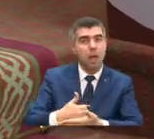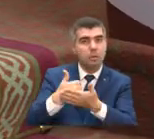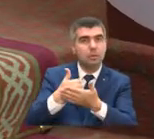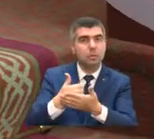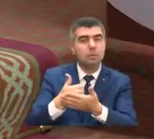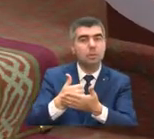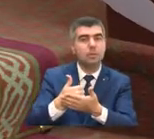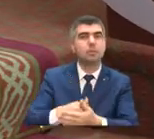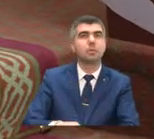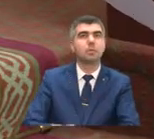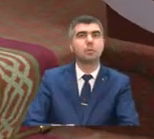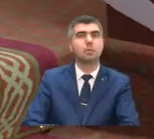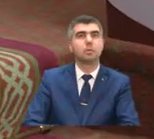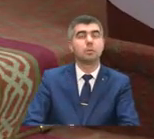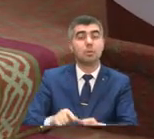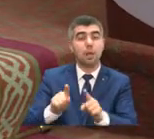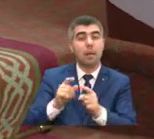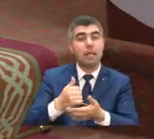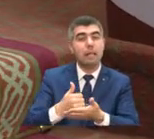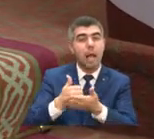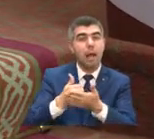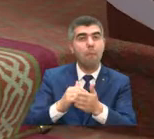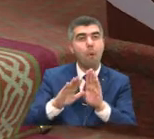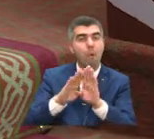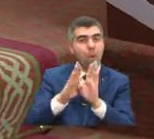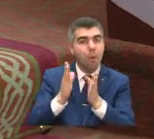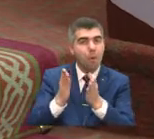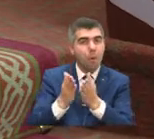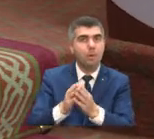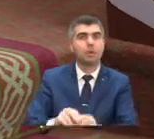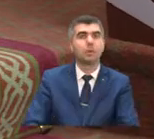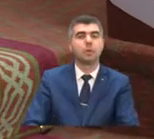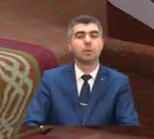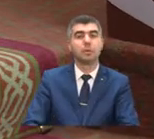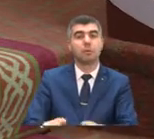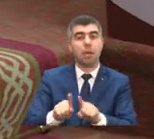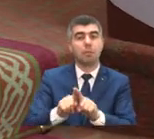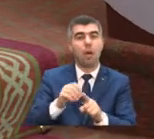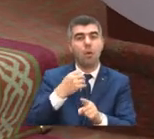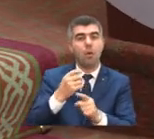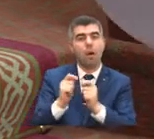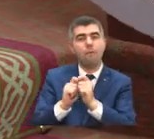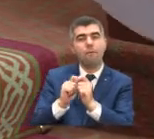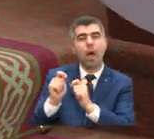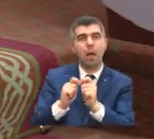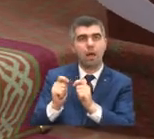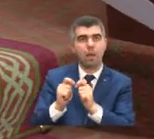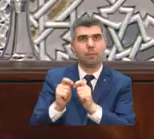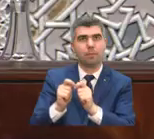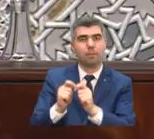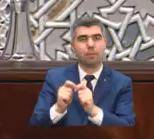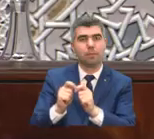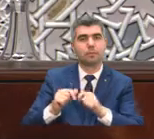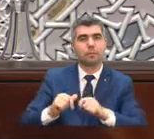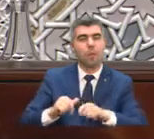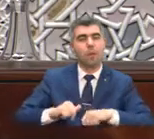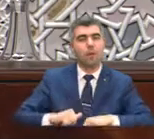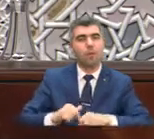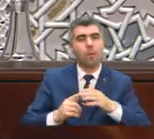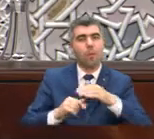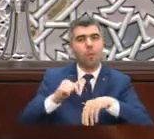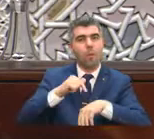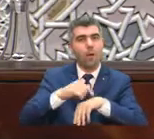يعني إعطاء هذا الدعم. هذا ما كيعنيش، دابا الإخوان خصنا نتفاهموا. شكرا إعادة الوزير. انتهى الوقت.